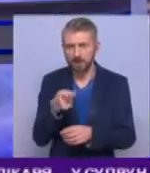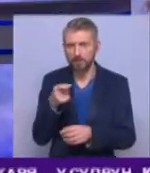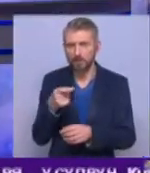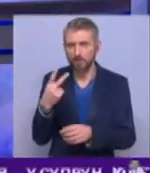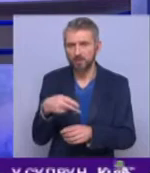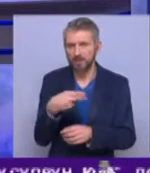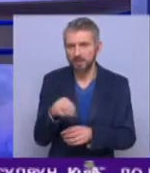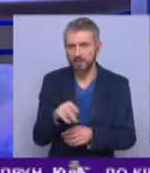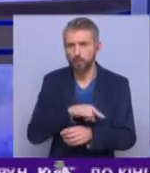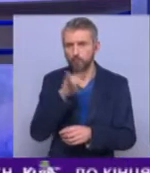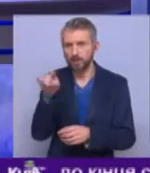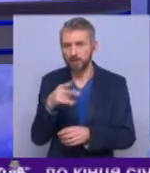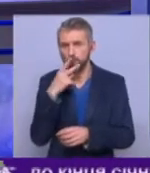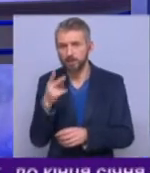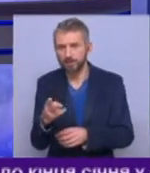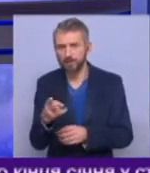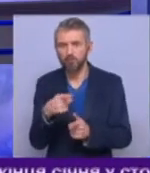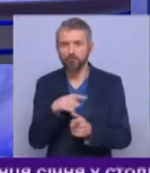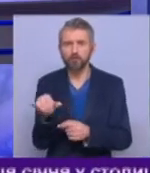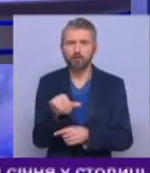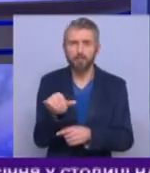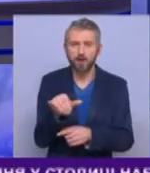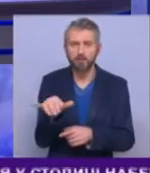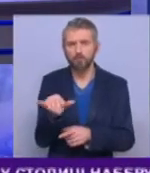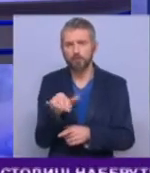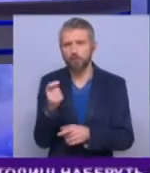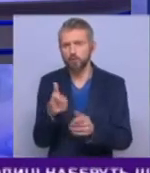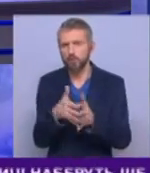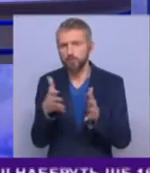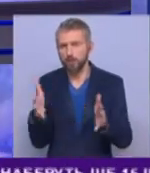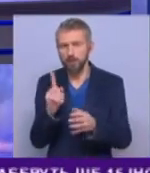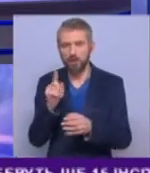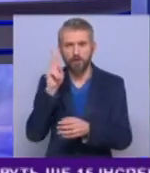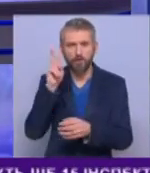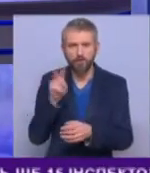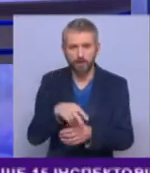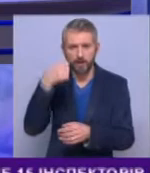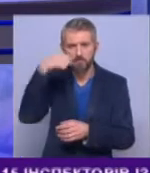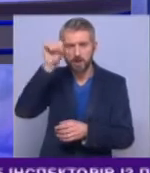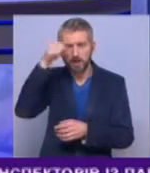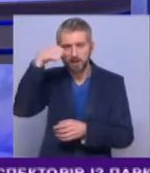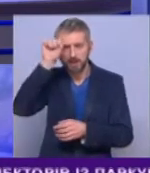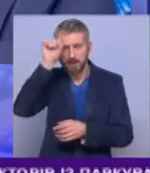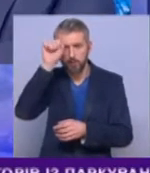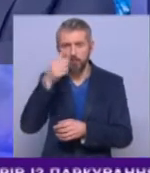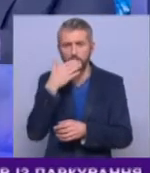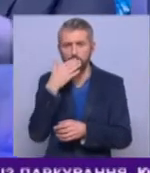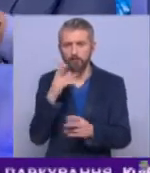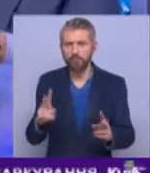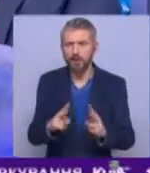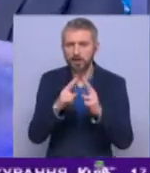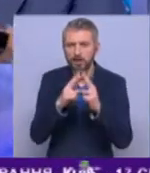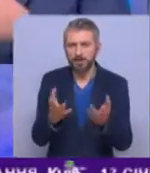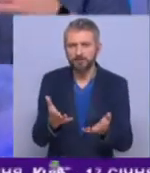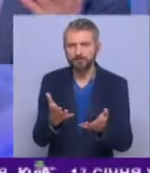20 євро, полетіти подивитися, там, чи в Будапешті, ну, в Будапешті, можливо, трохи більше, але в Відні, в Берліні, там, в Парижі,